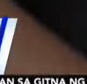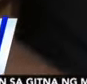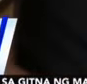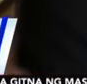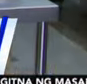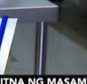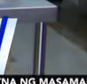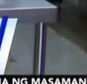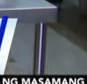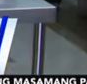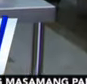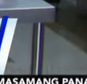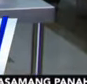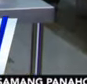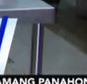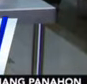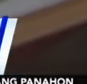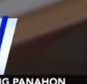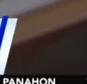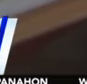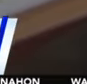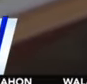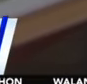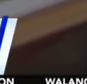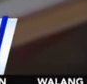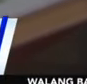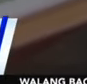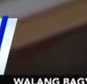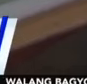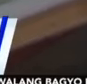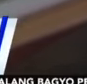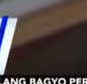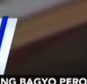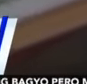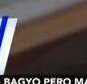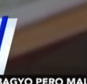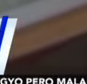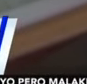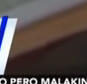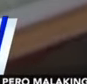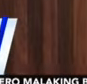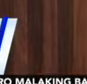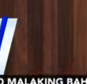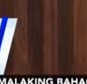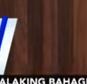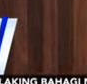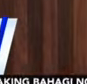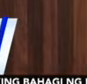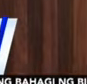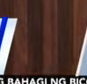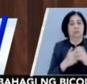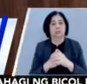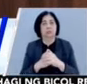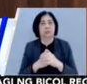maubos na kanin. Sa restaurant na ito nga, isang plastic na puno ng kanin ang nasasayang kada araw. In everyday